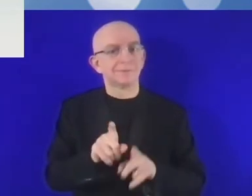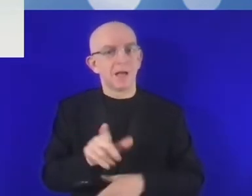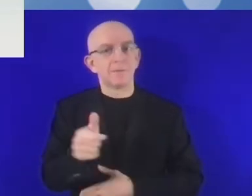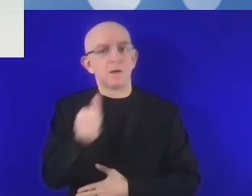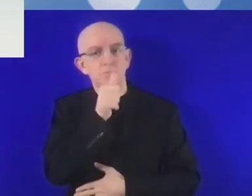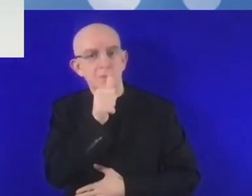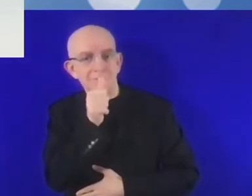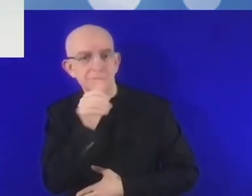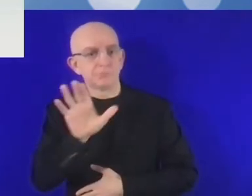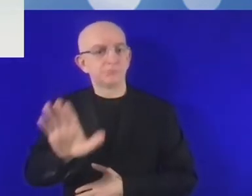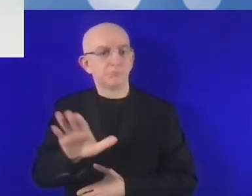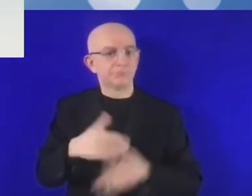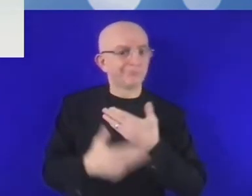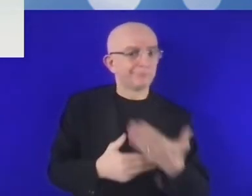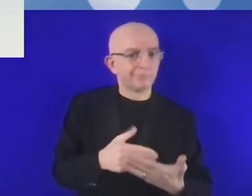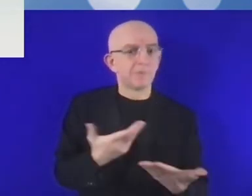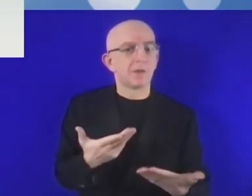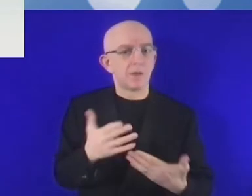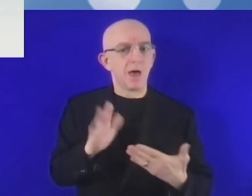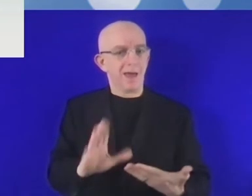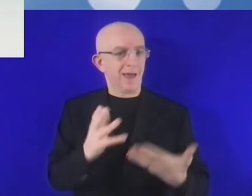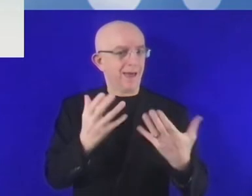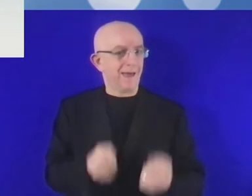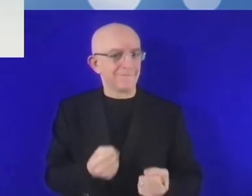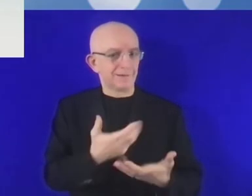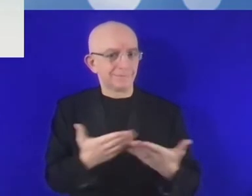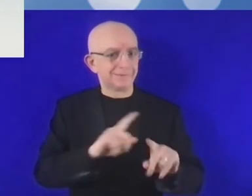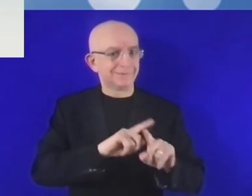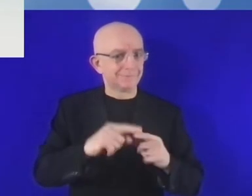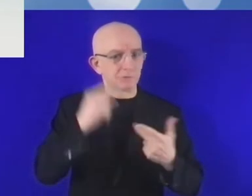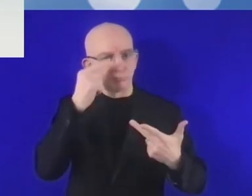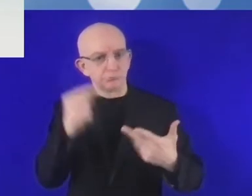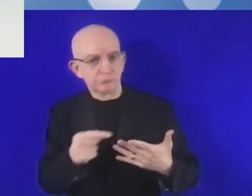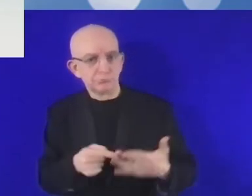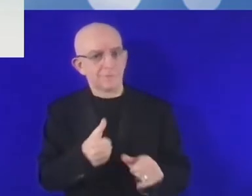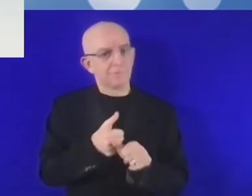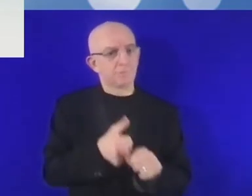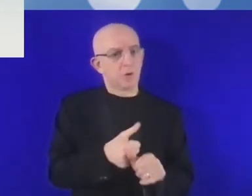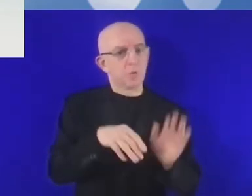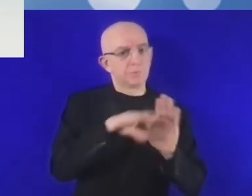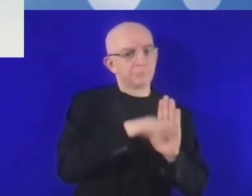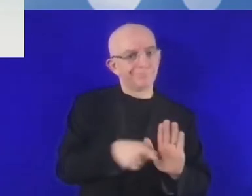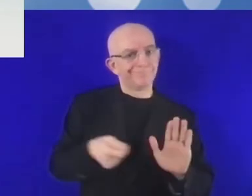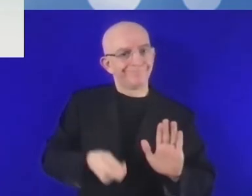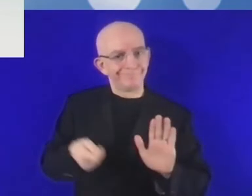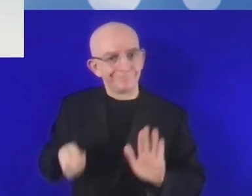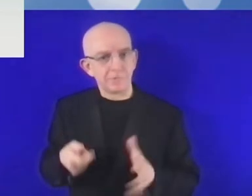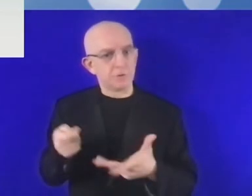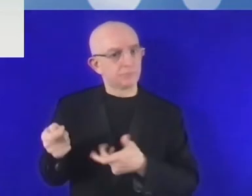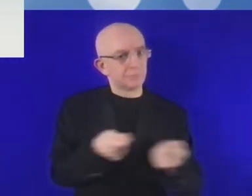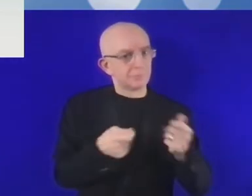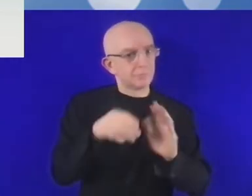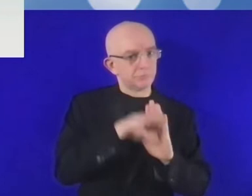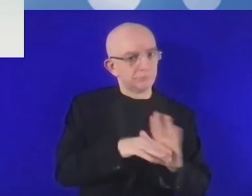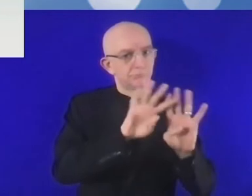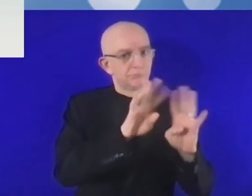لوصول أكبر عدد ممكن من الناس إلى الإنترنت، وأن هناك كثير من الضوابط